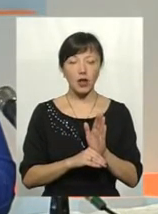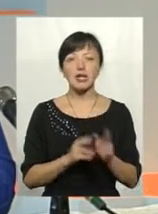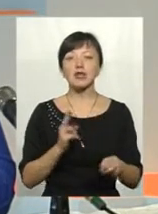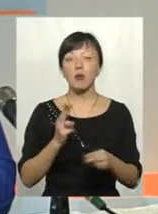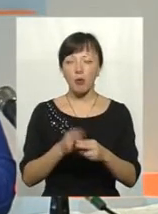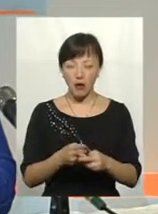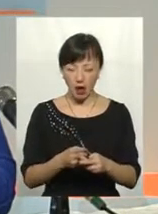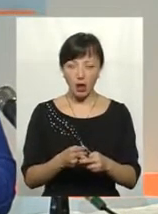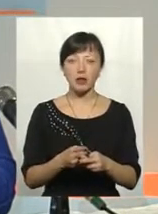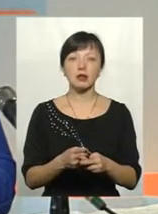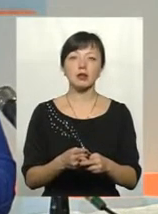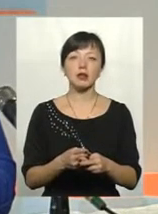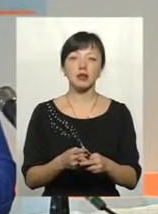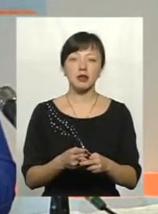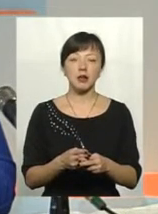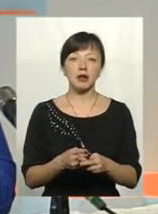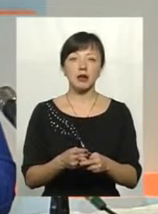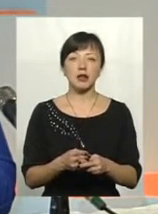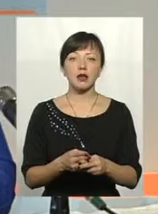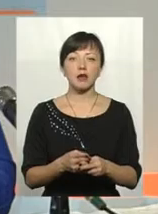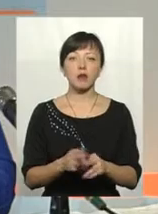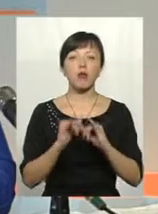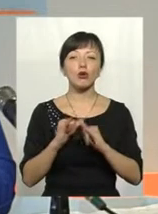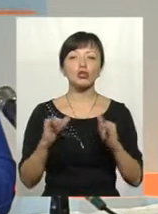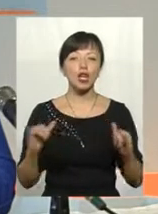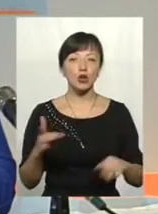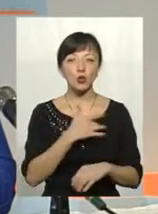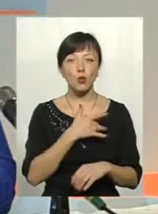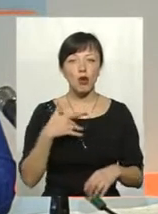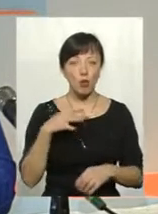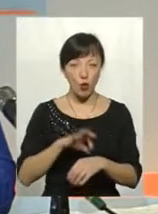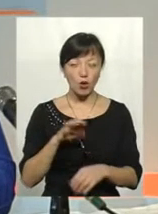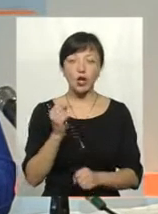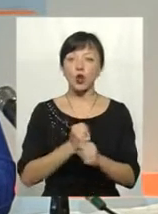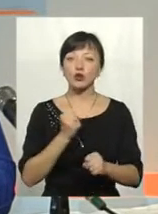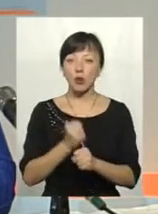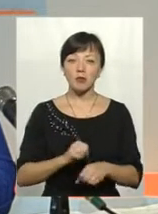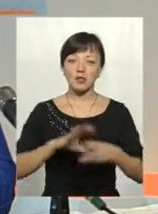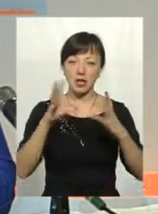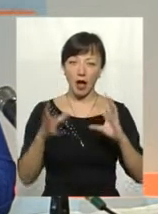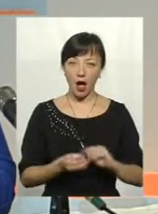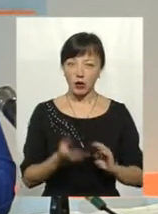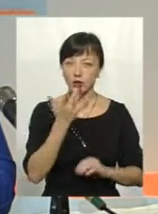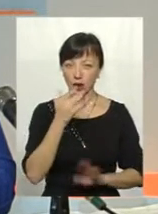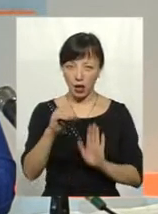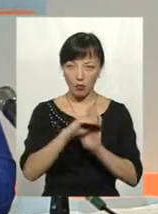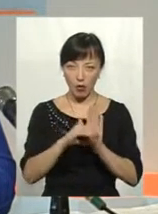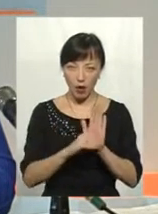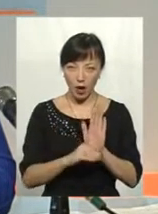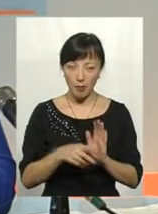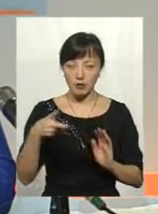запобігання, медико-соціальна програма запобігання поширенню туберкульозу. Розроблена загальнонаціональна програма